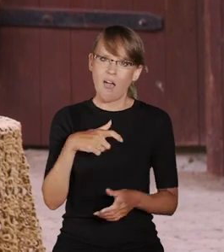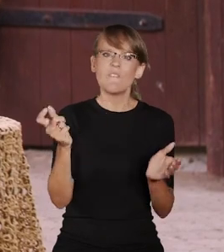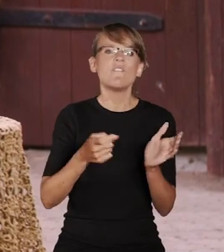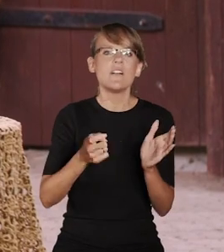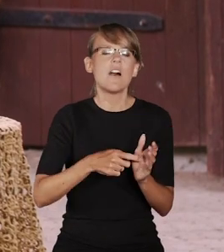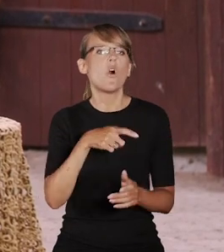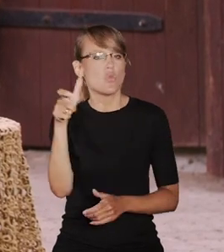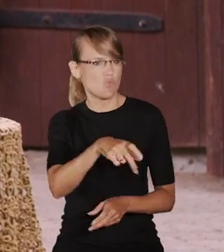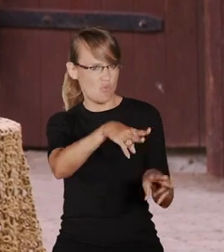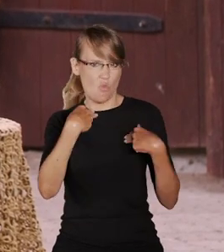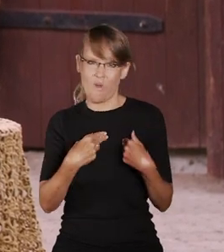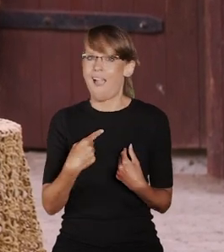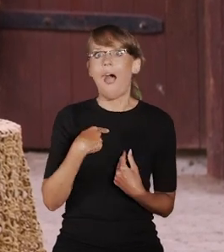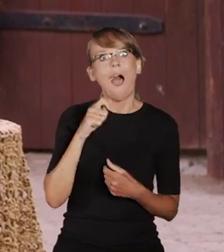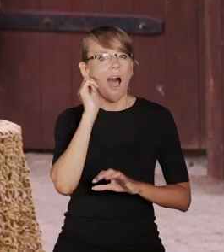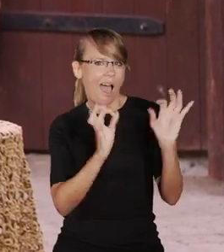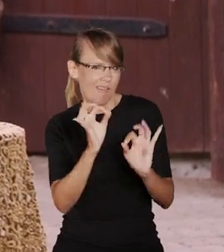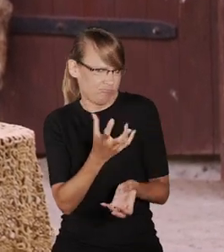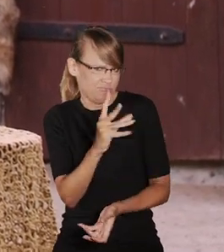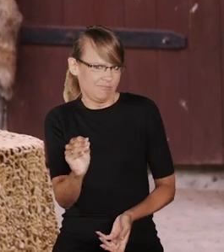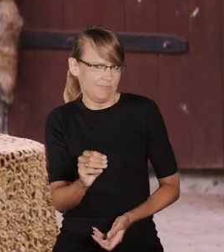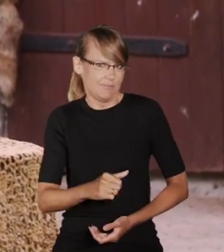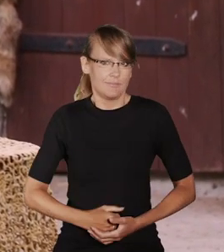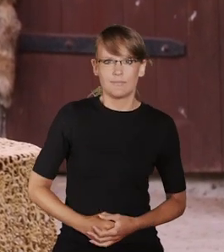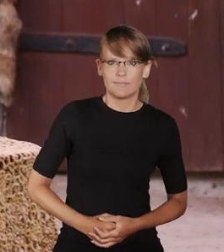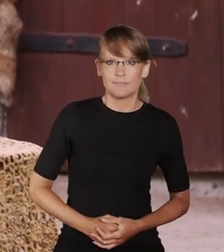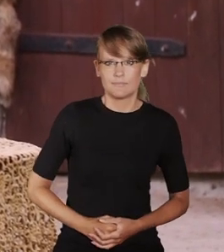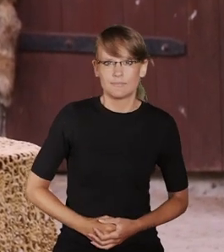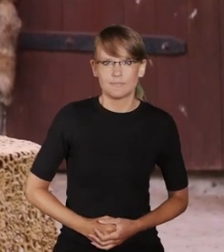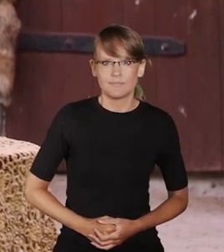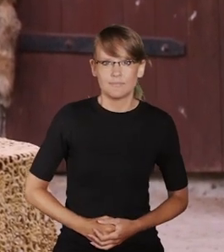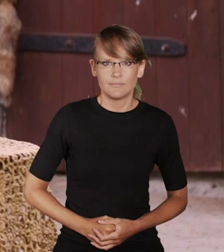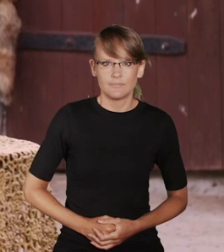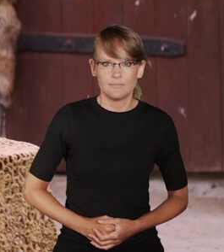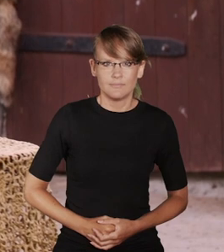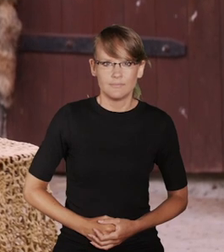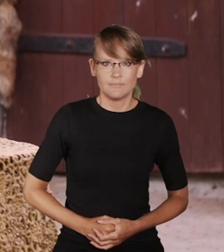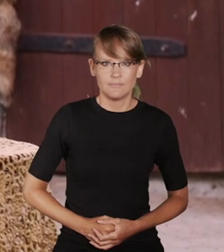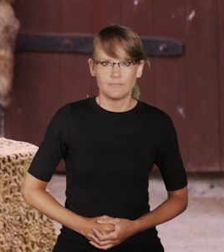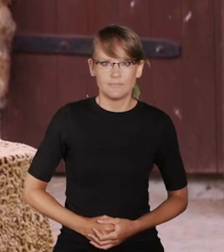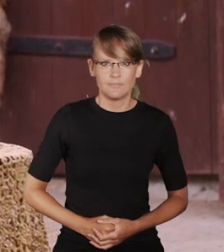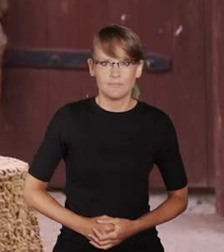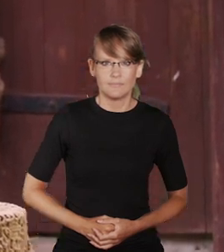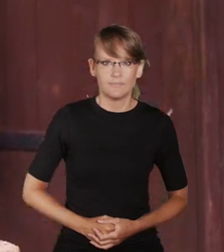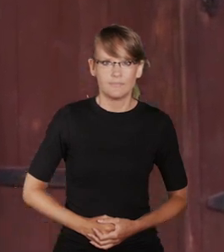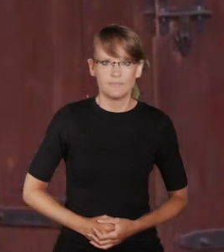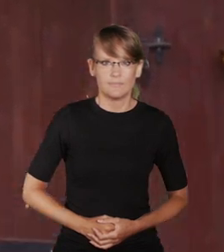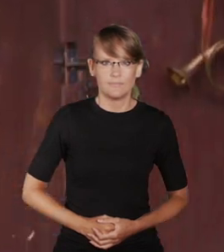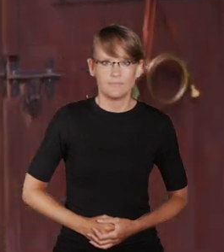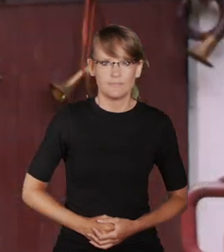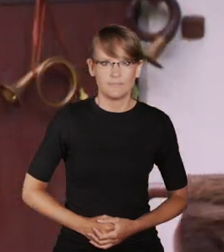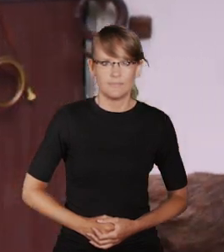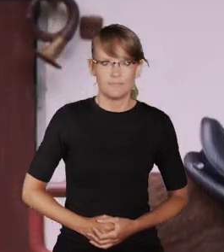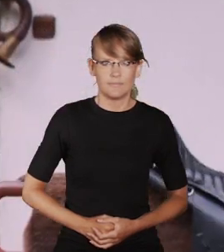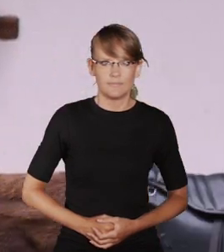stanie przyjeżdżać. Ale mniejsza z tym, przecież ja nie jestem gościem, tylko wierzycielem. A wierzyciel to nie jest